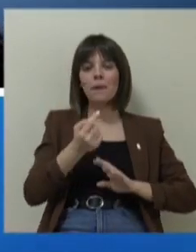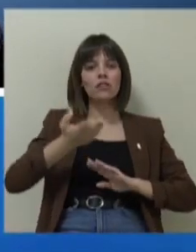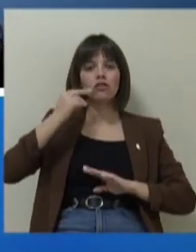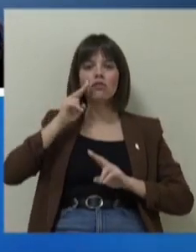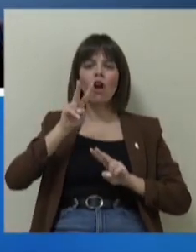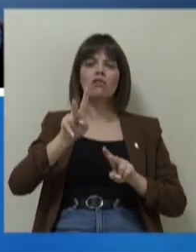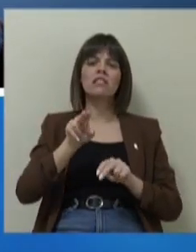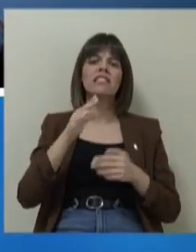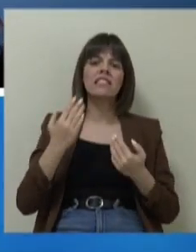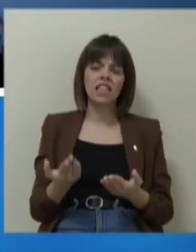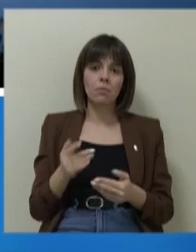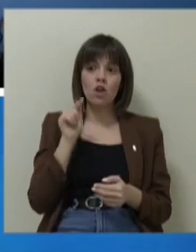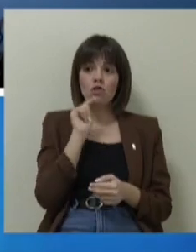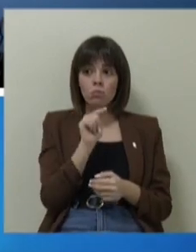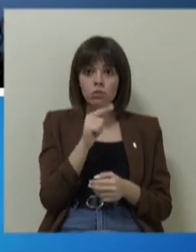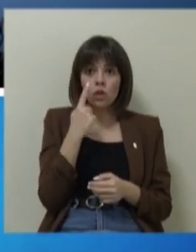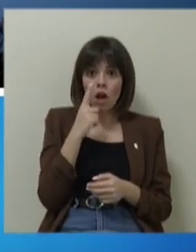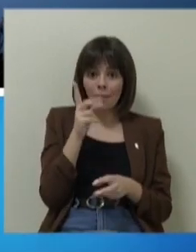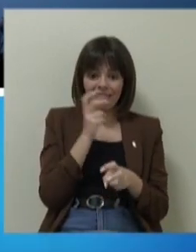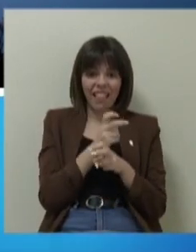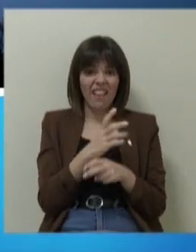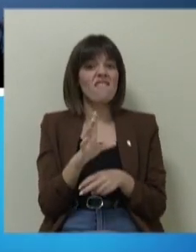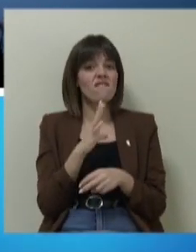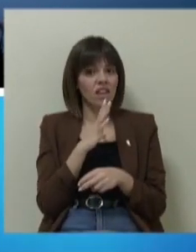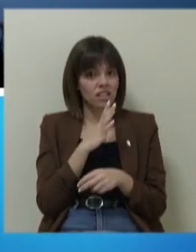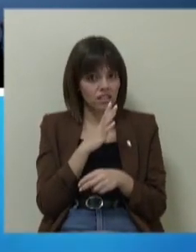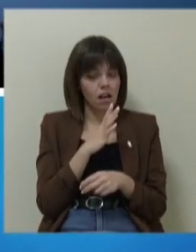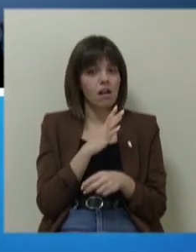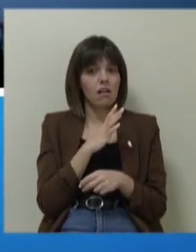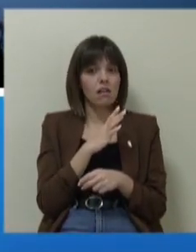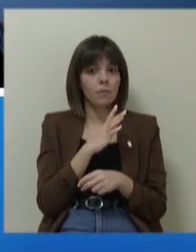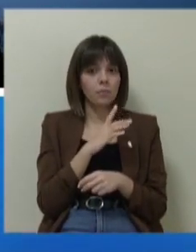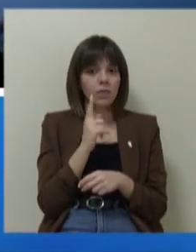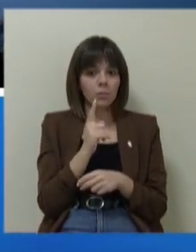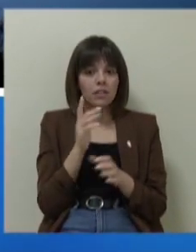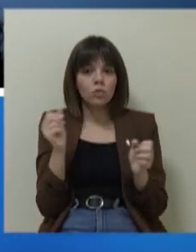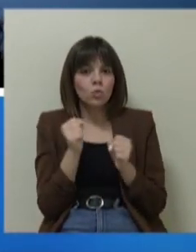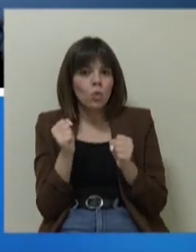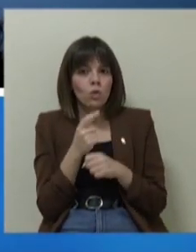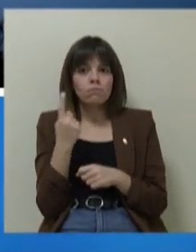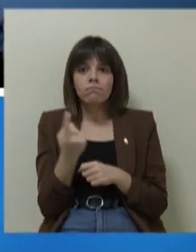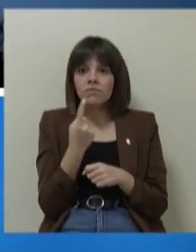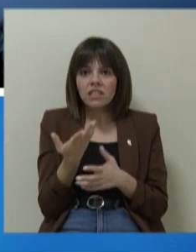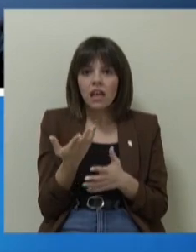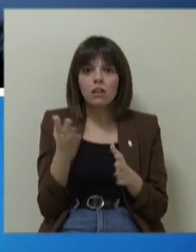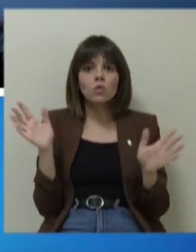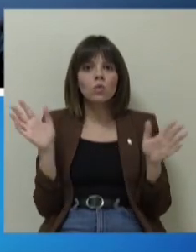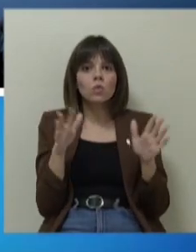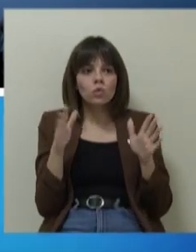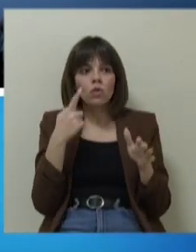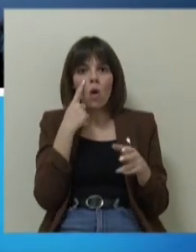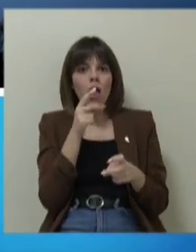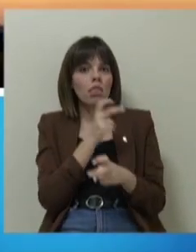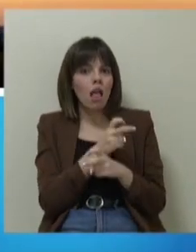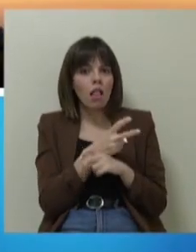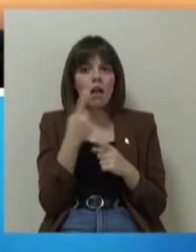gibi. Buysa genellikle bir tehlike varsa, bir soğuk varsa, bir yırtıcı kuş sığırcıklardan